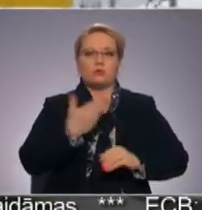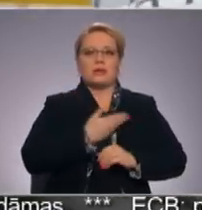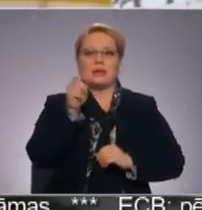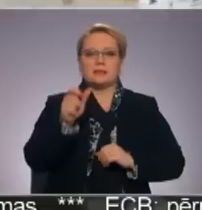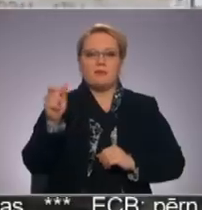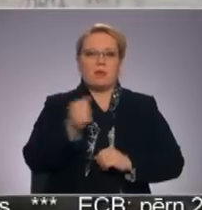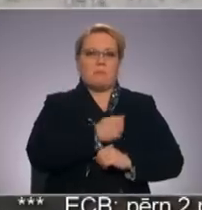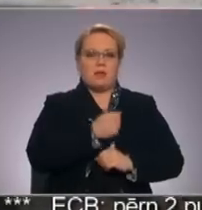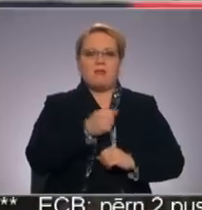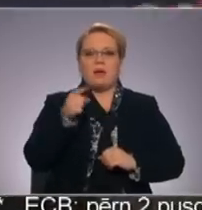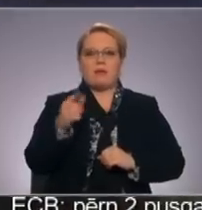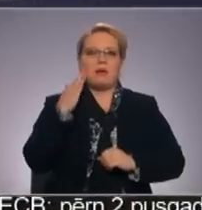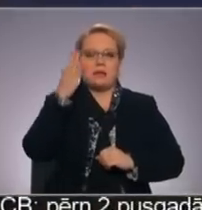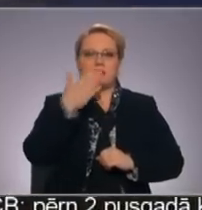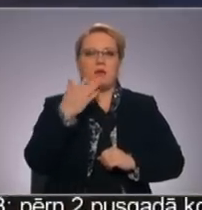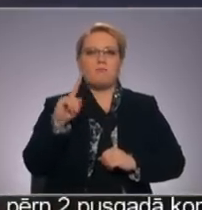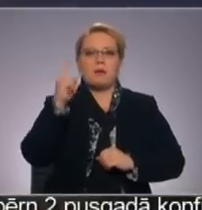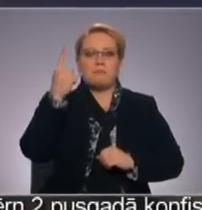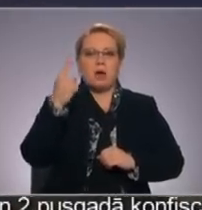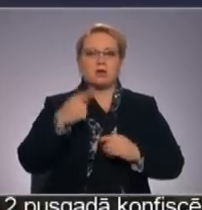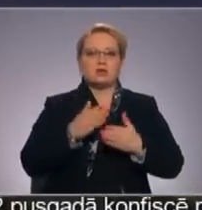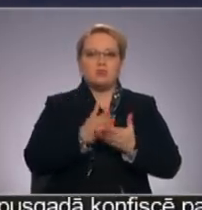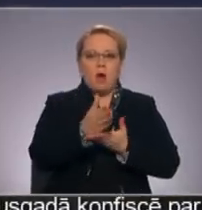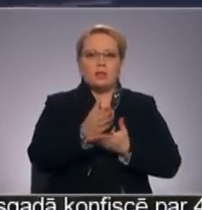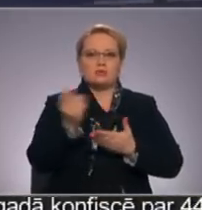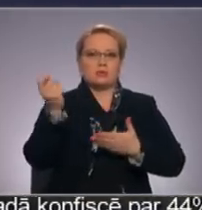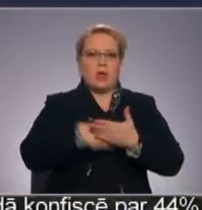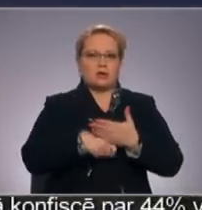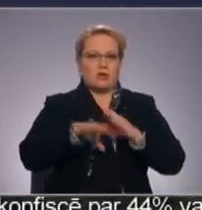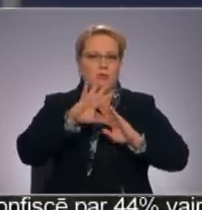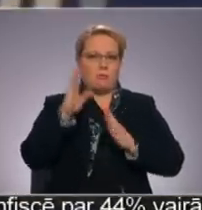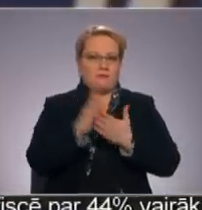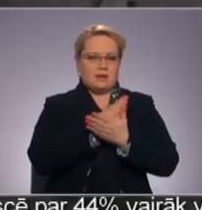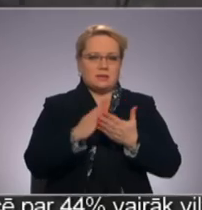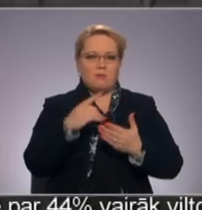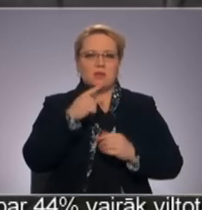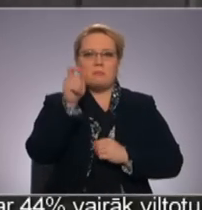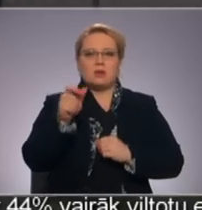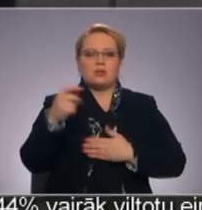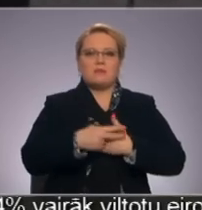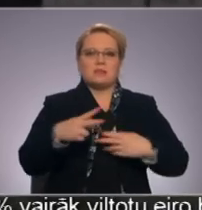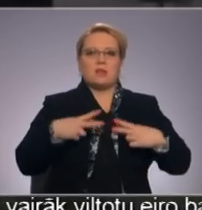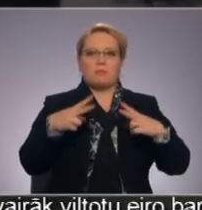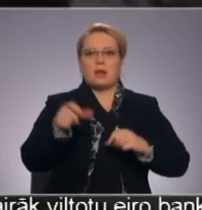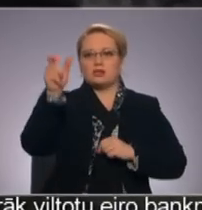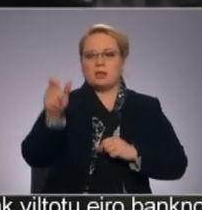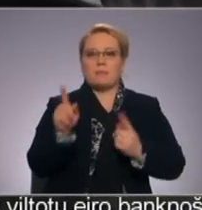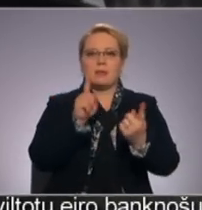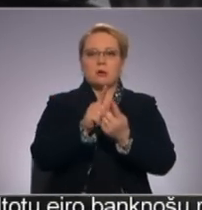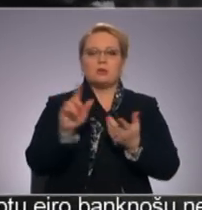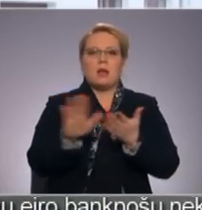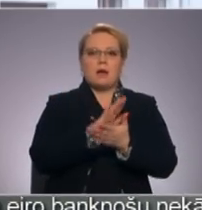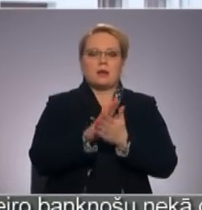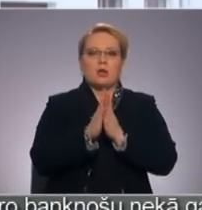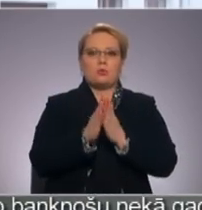šī iecere nav pirmais solis uz reises lēkšanu pavisam, un jāteic pasažieru vilciena priekšsēdētājam Andrim Lubānam tiekoties ar